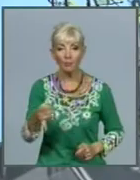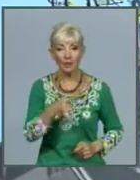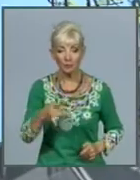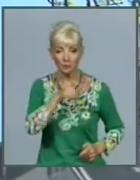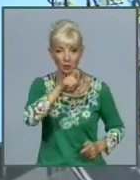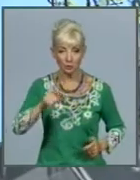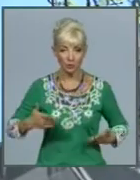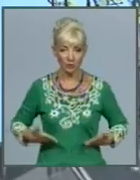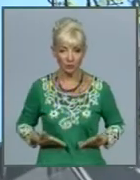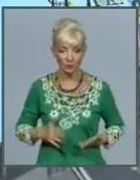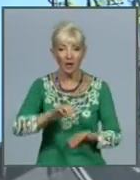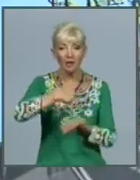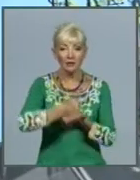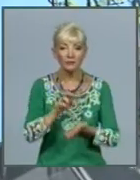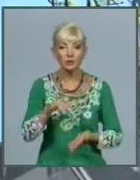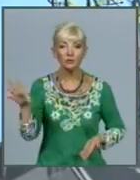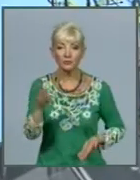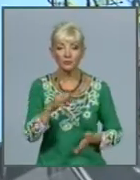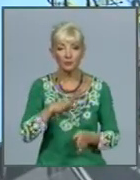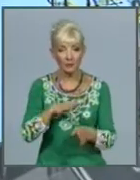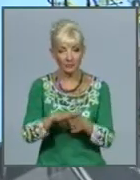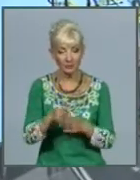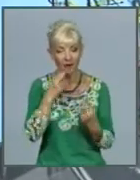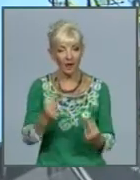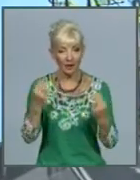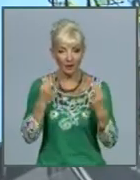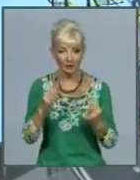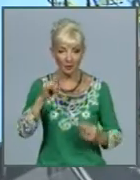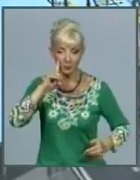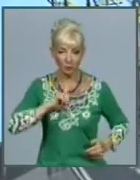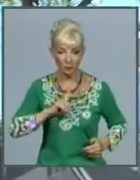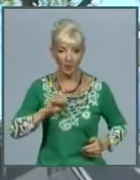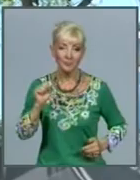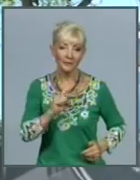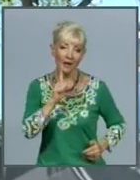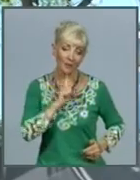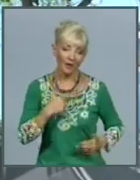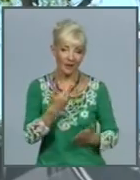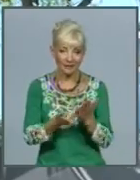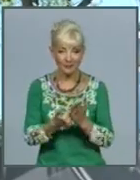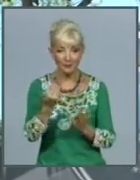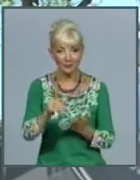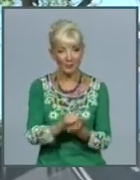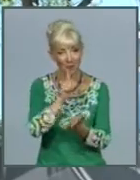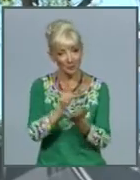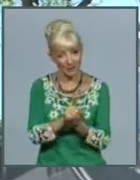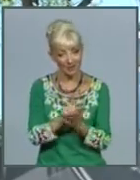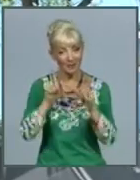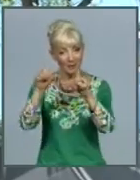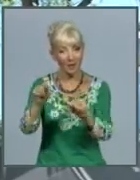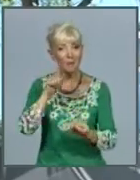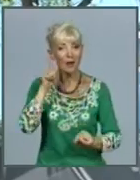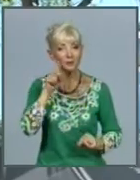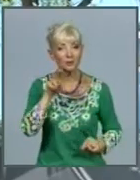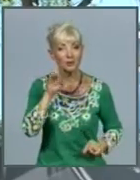Головне, щоб все було зроблено якісно та зручно. А поки я раджу вам обов'язково вибратися у молодіжний парк і побачити